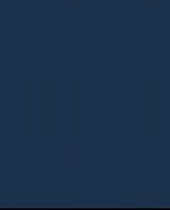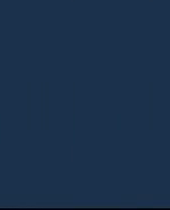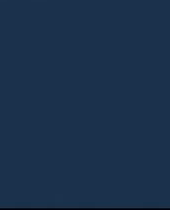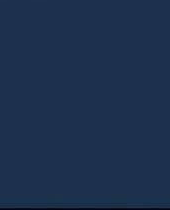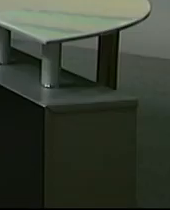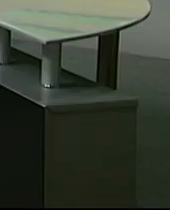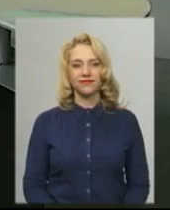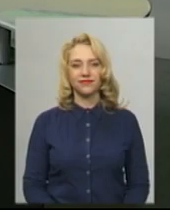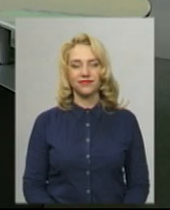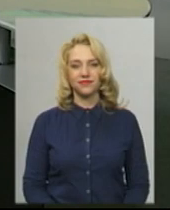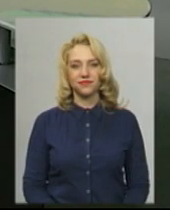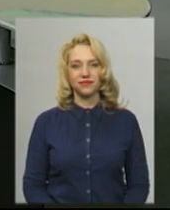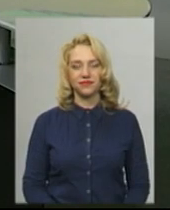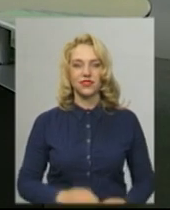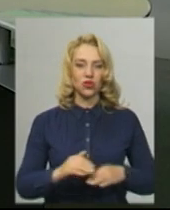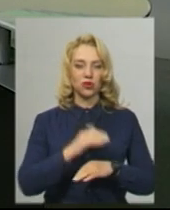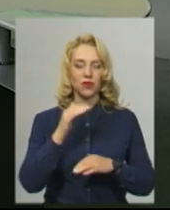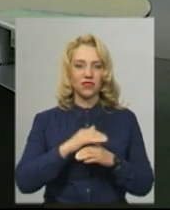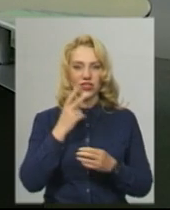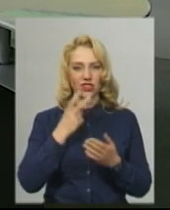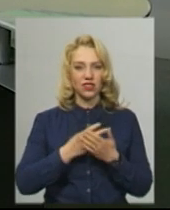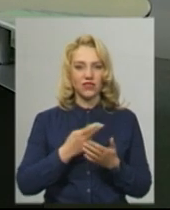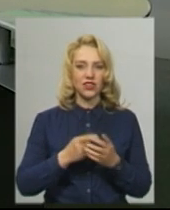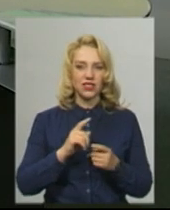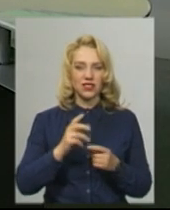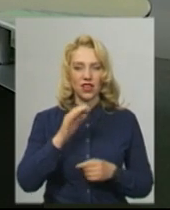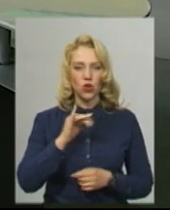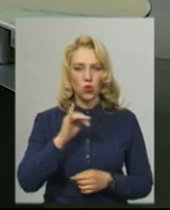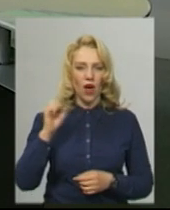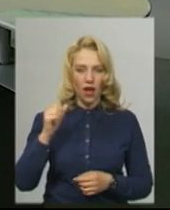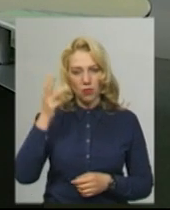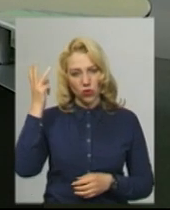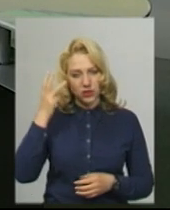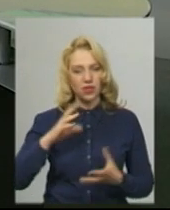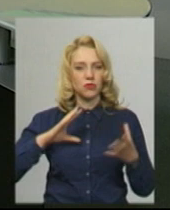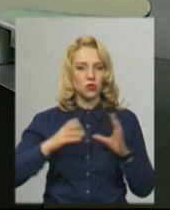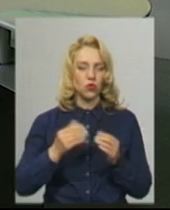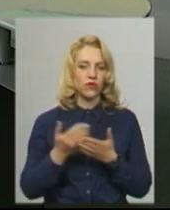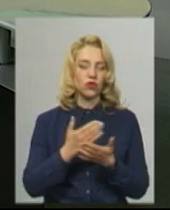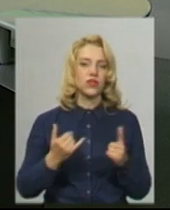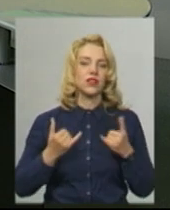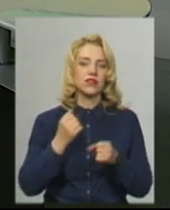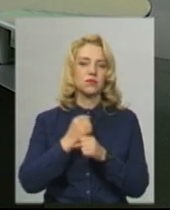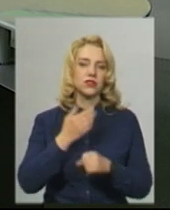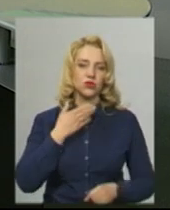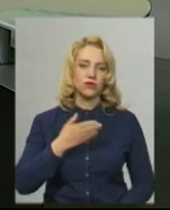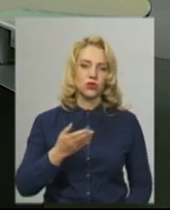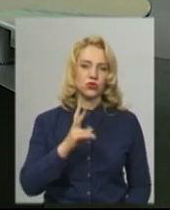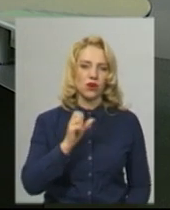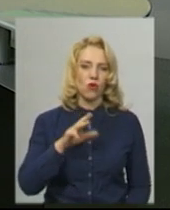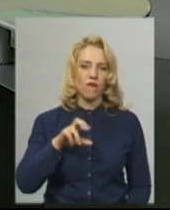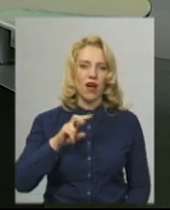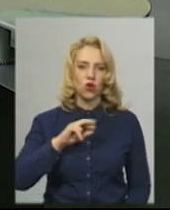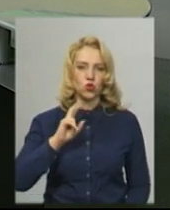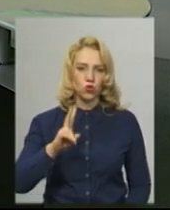Музика Доброго вечора, в ефірі ЮА Поділля підсумковий випуск новин. У студії для вас працює ведуча Валерія Ковальчук.